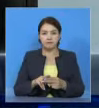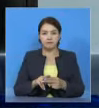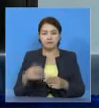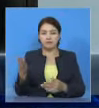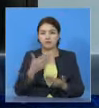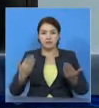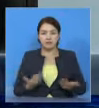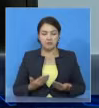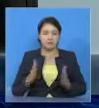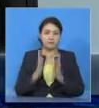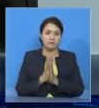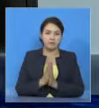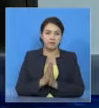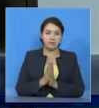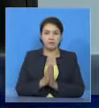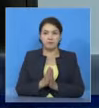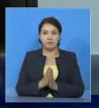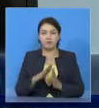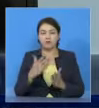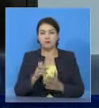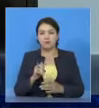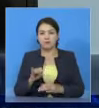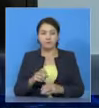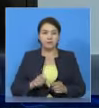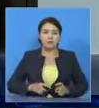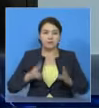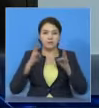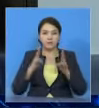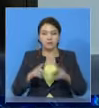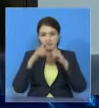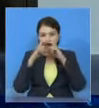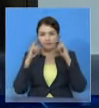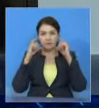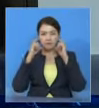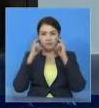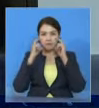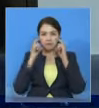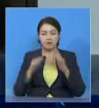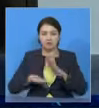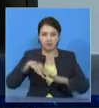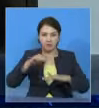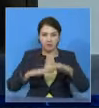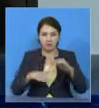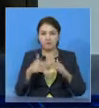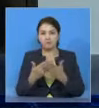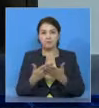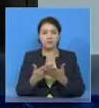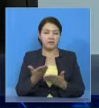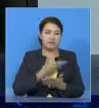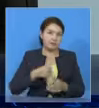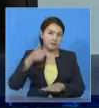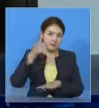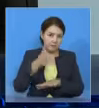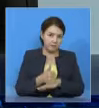жителей просим соблюдать максимально меры предосторожности, ношение маски, обрабатывать руки антисептиком, ну и самая